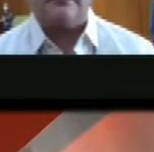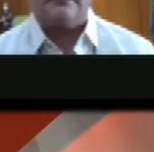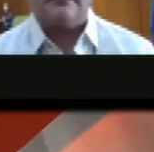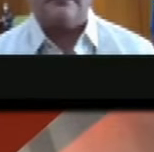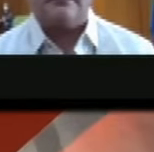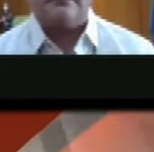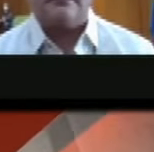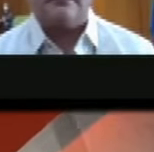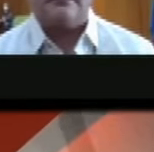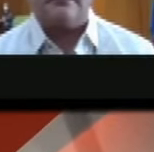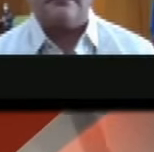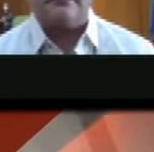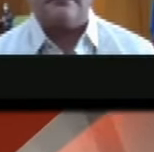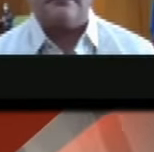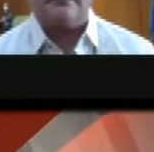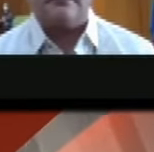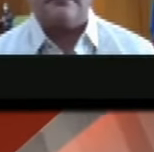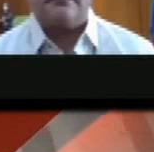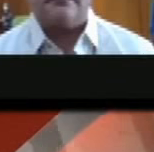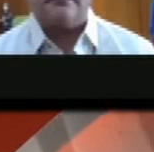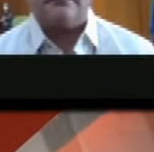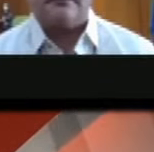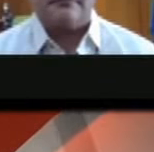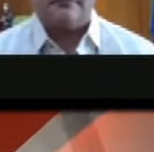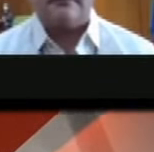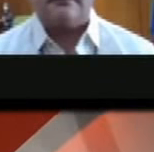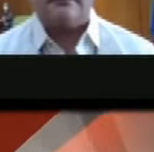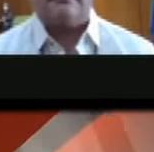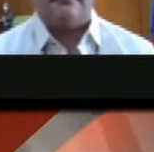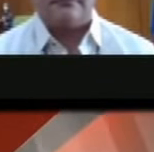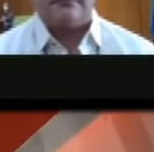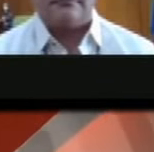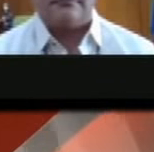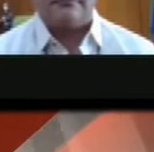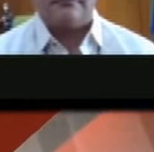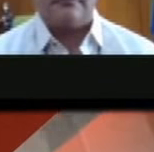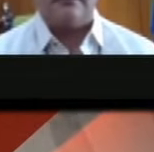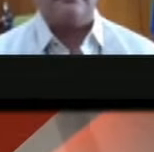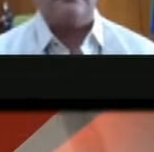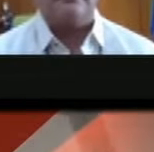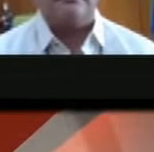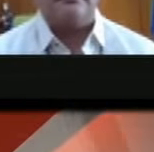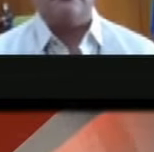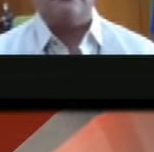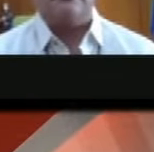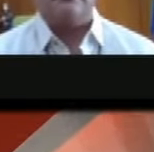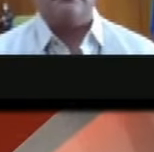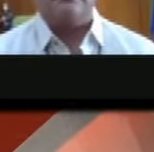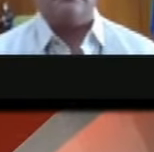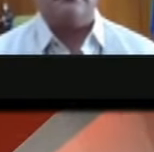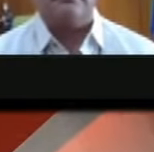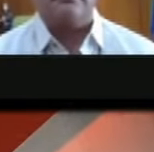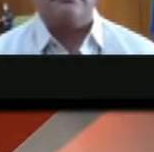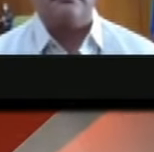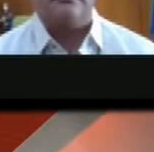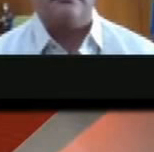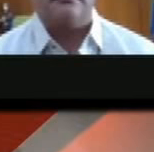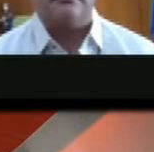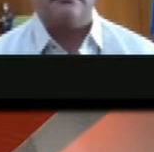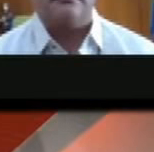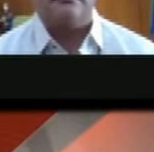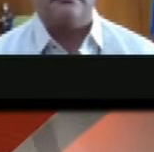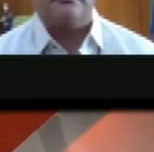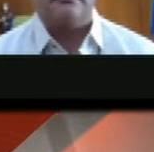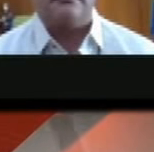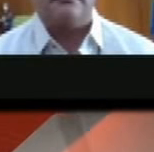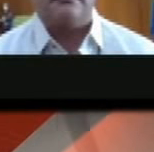sinabi explanation ng DBM kasi na, wala pa daw clearance from OP. I think, Mr. Chairman, the